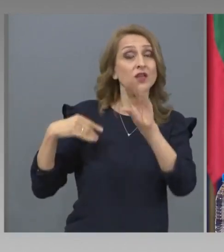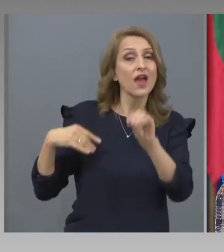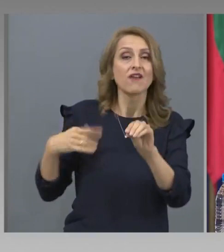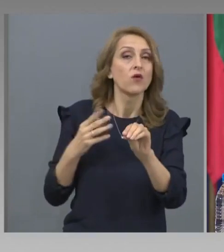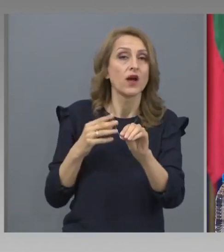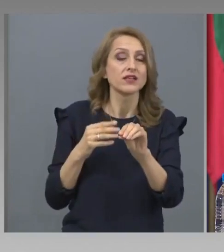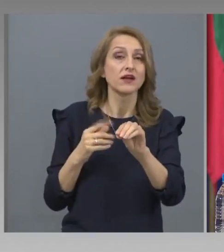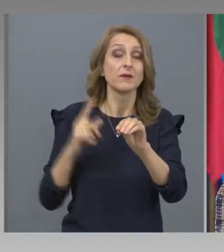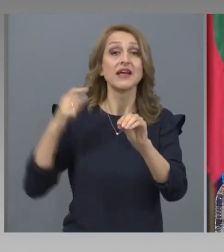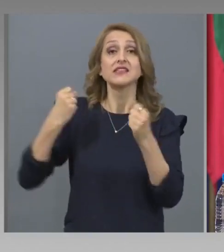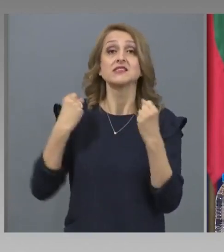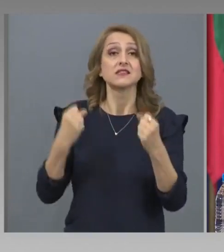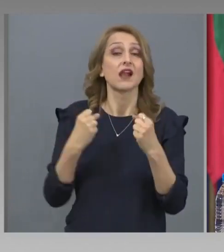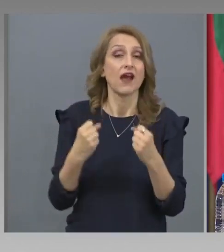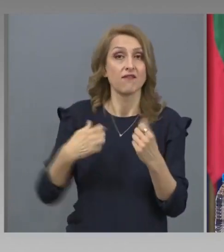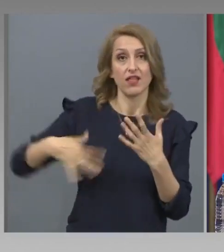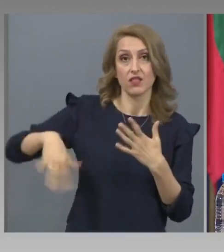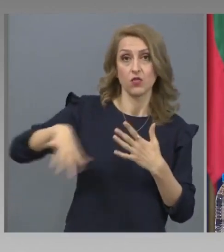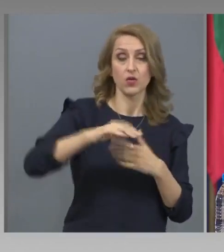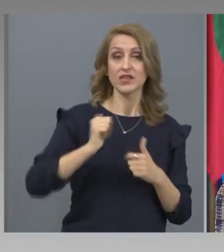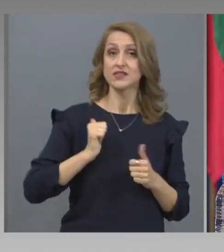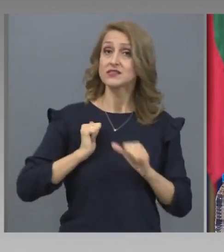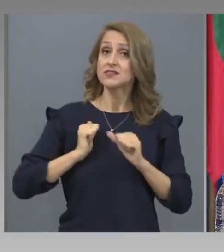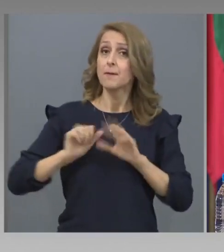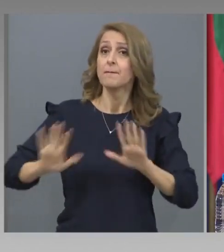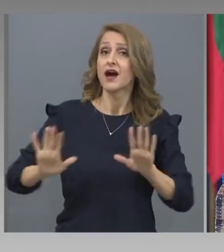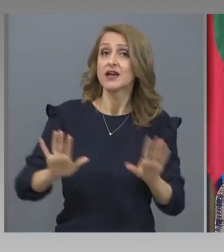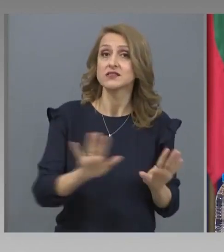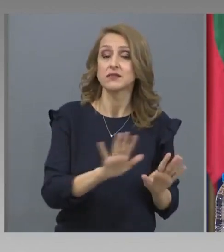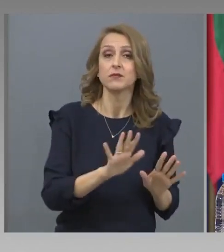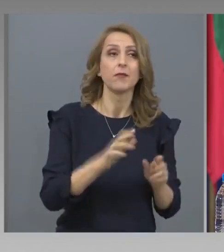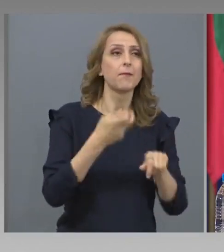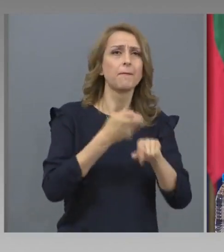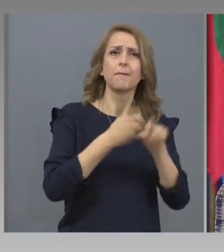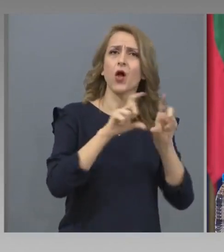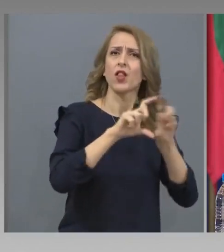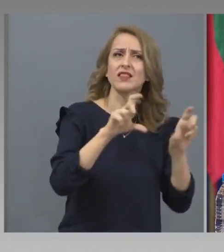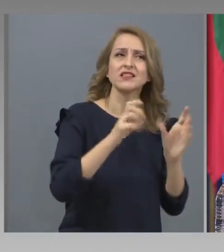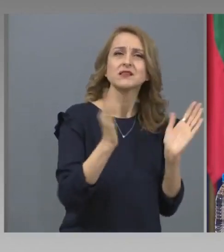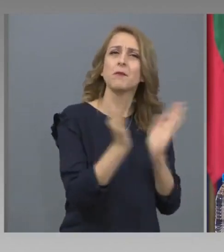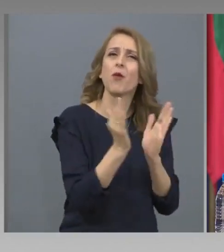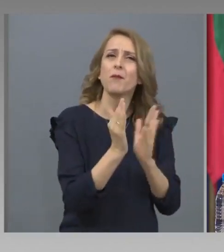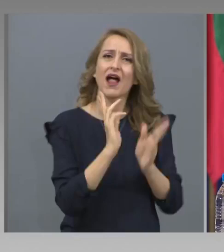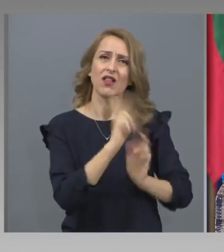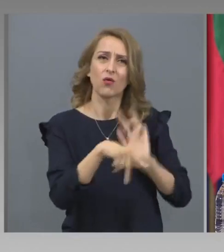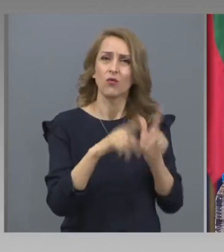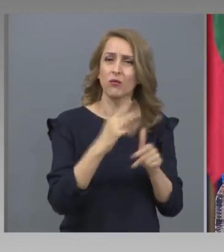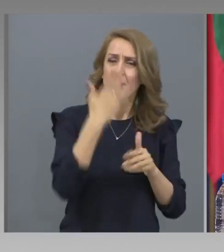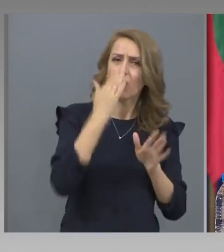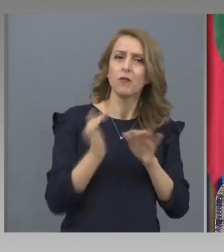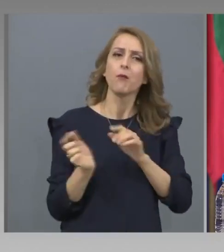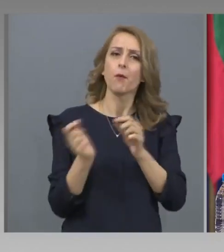им да запазиме колкото може капацитета на болниците, да го укрепиме максимално,